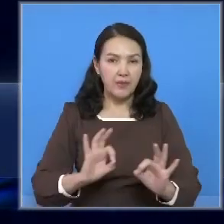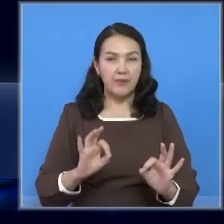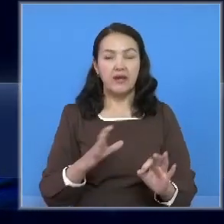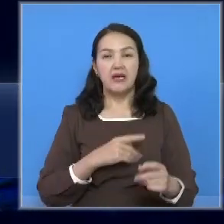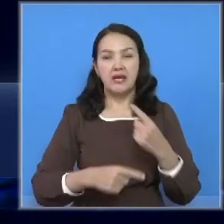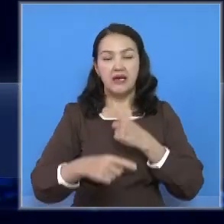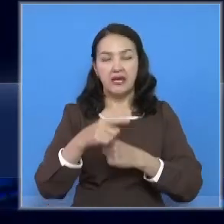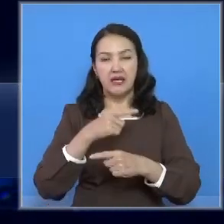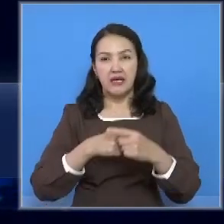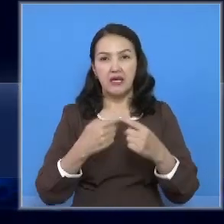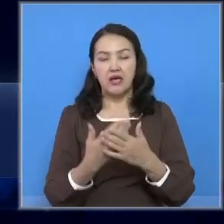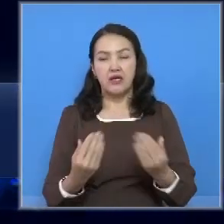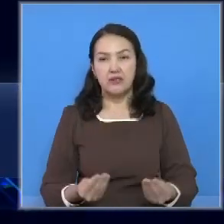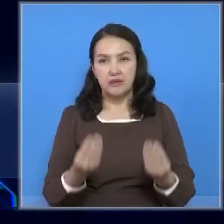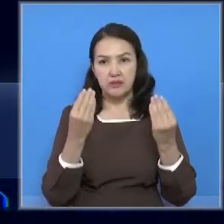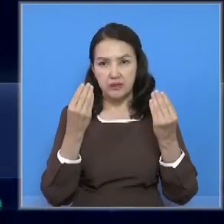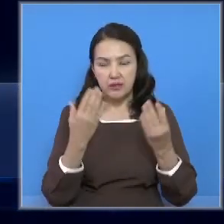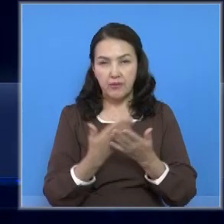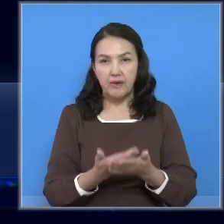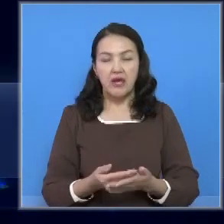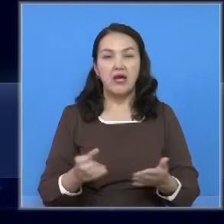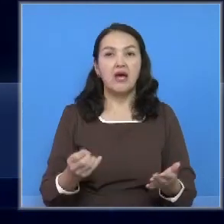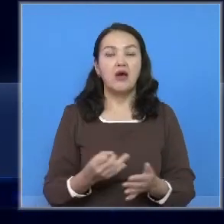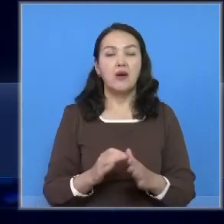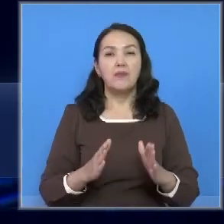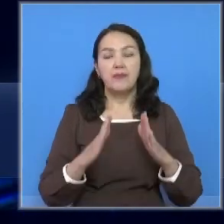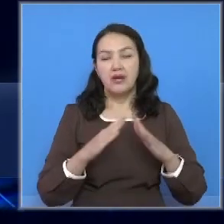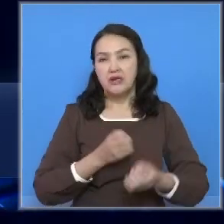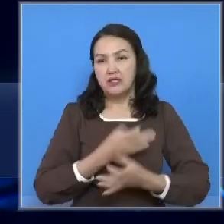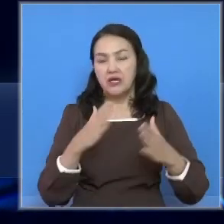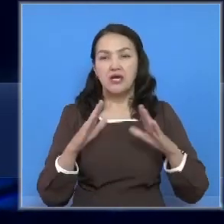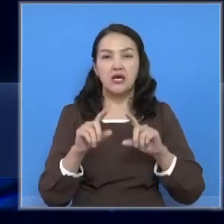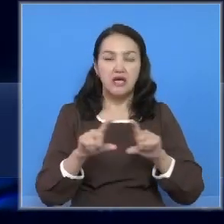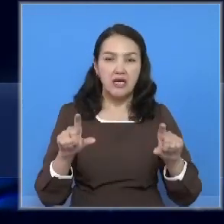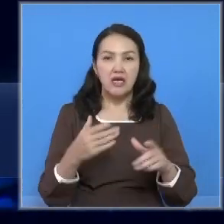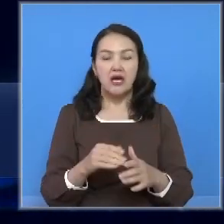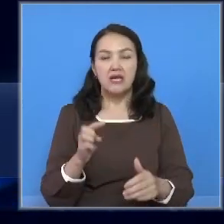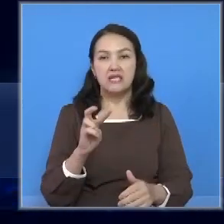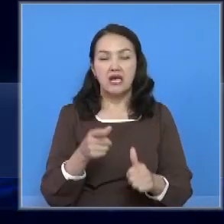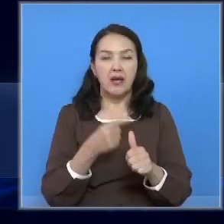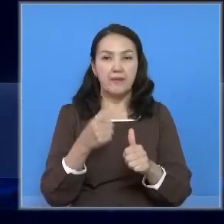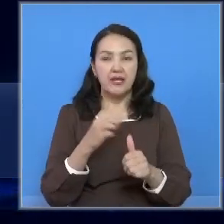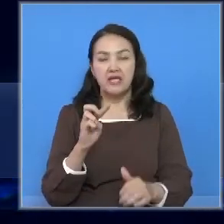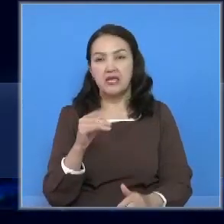қайта жаңғыртып, ауданымыздың өнер қайраткерлерінің құтты шаңырағы Қазанғап Тілепберген атындағы саз мектебі